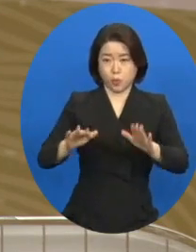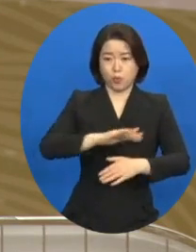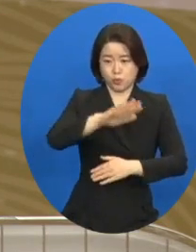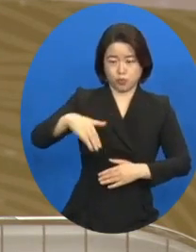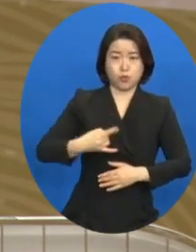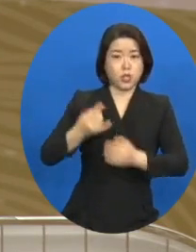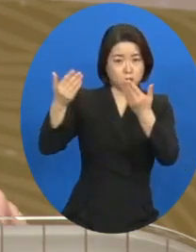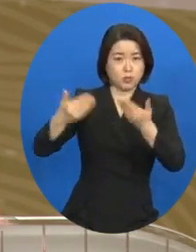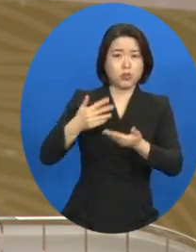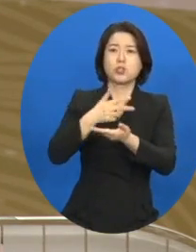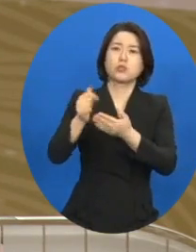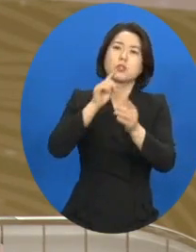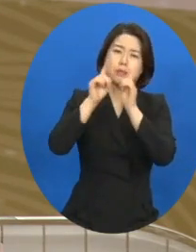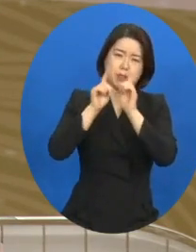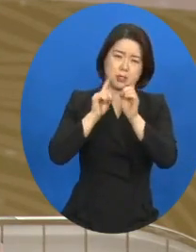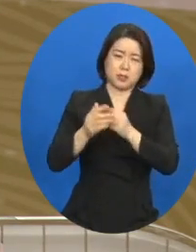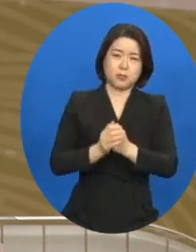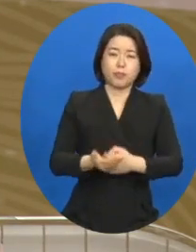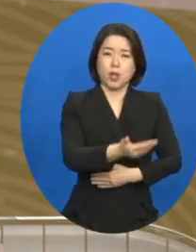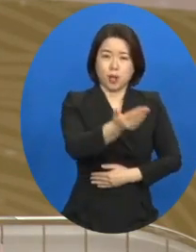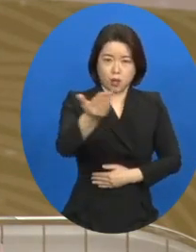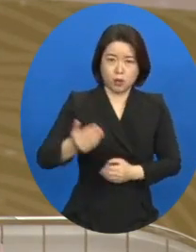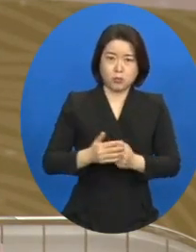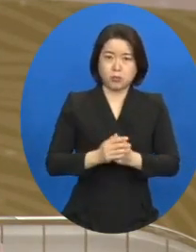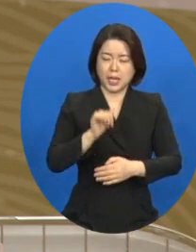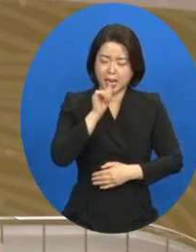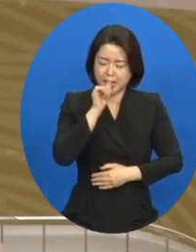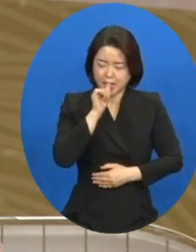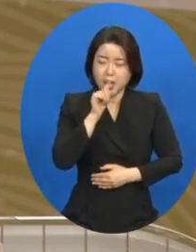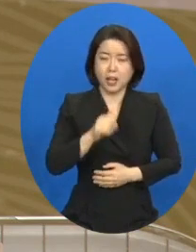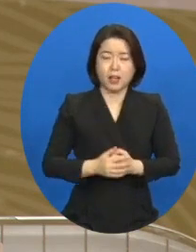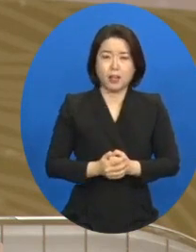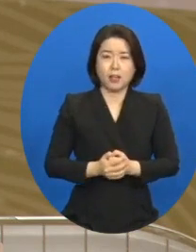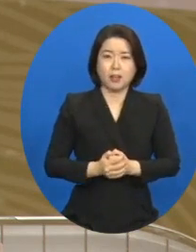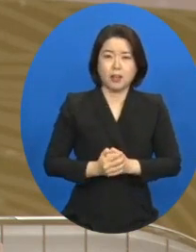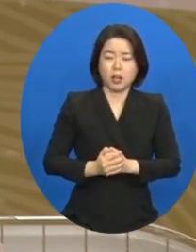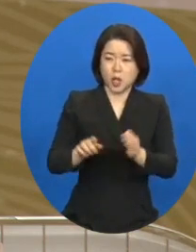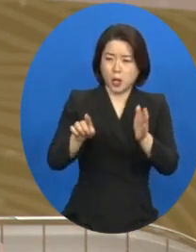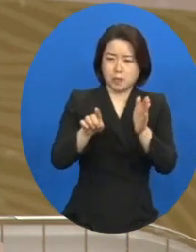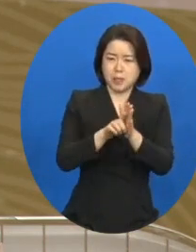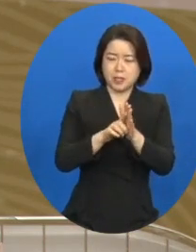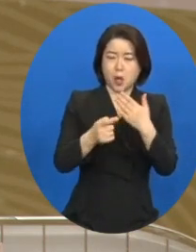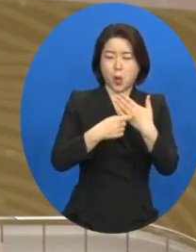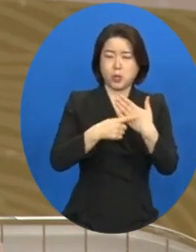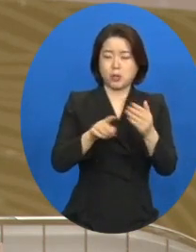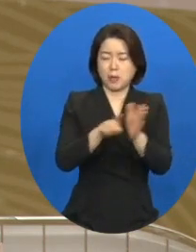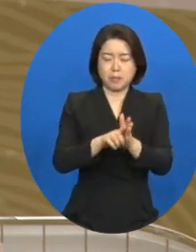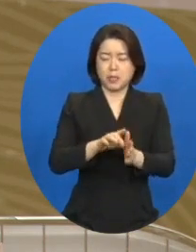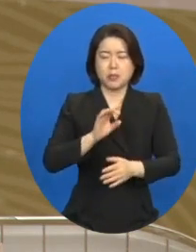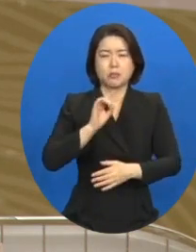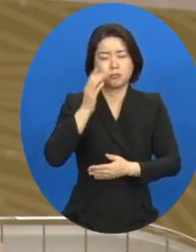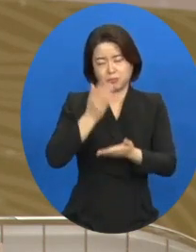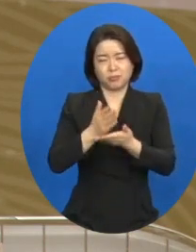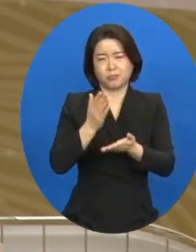주님의 말씀이에요. 여러분, 절대로 믿는 척 하지 마세요.